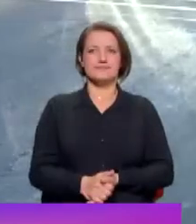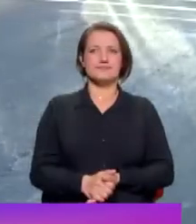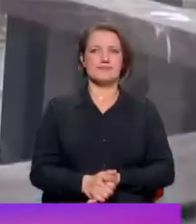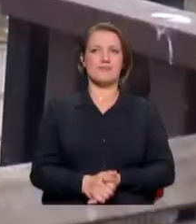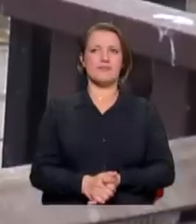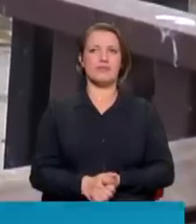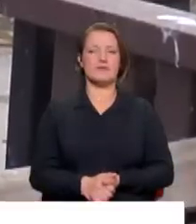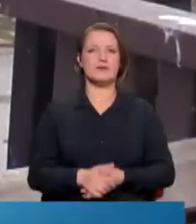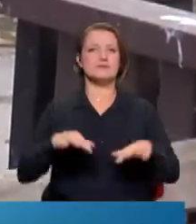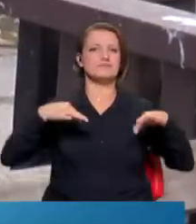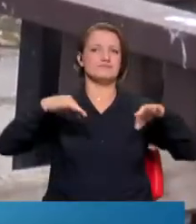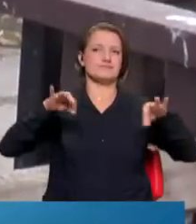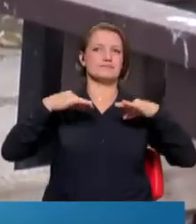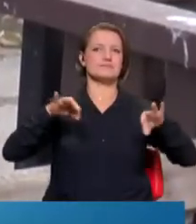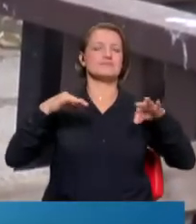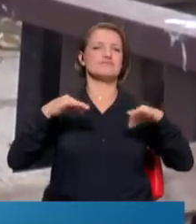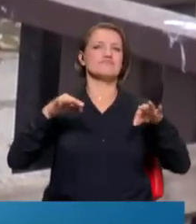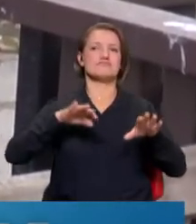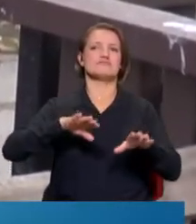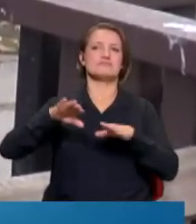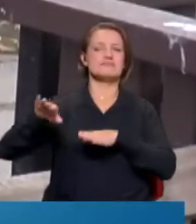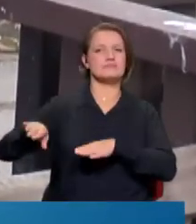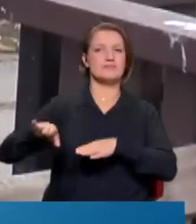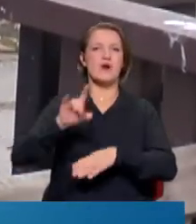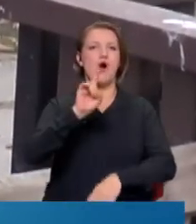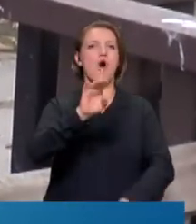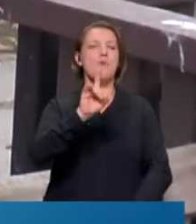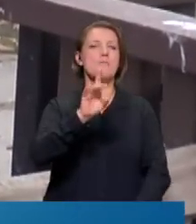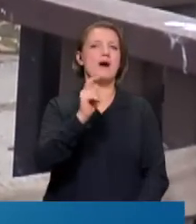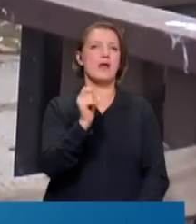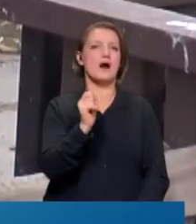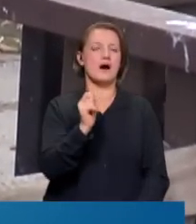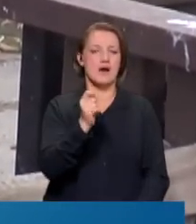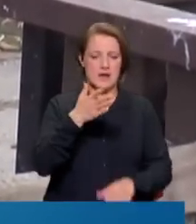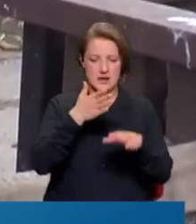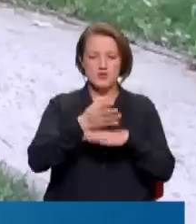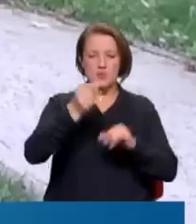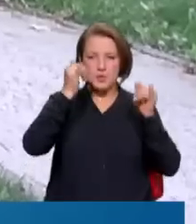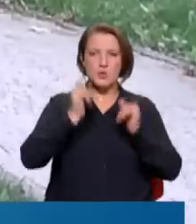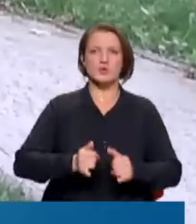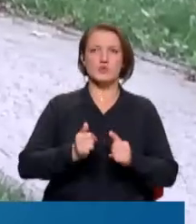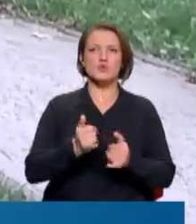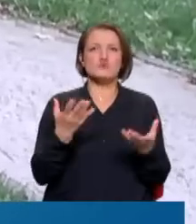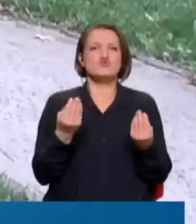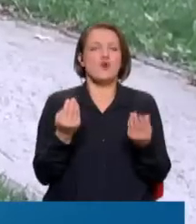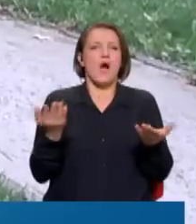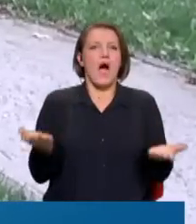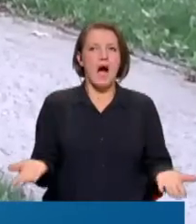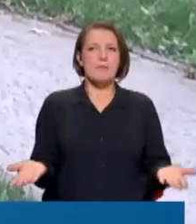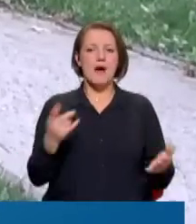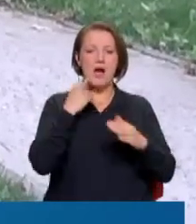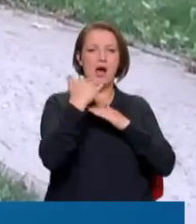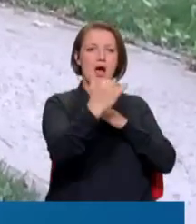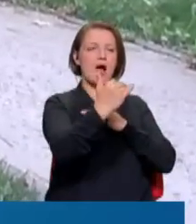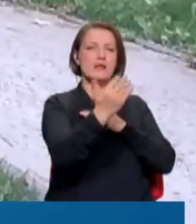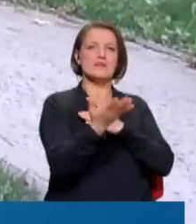zam Eskişehir gibi bir yerde 15 lira gerçekten çok kötü çok görüyor ama Halk ne